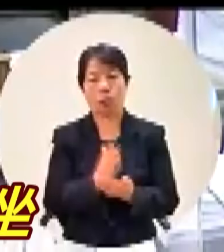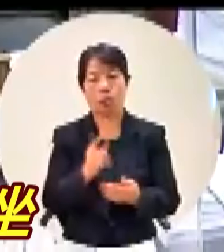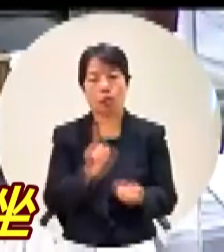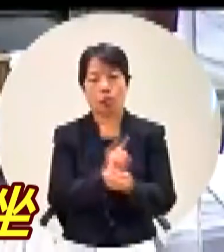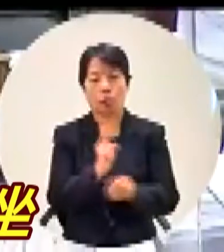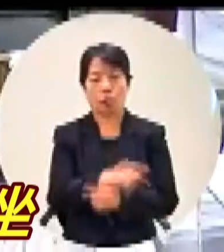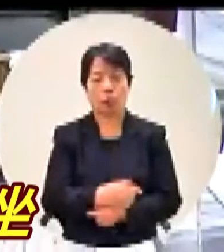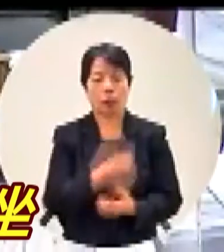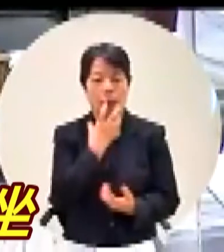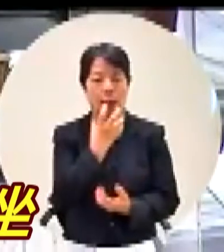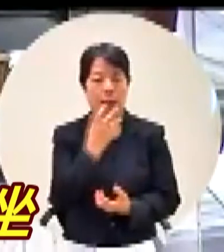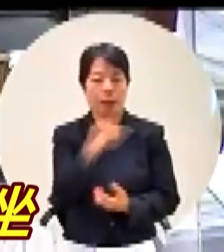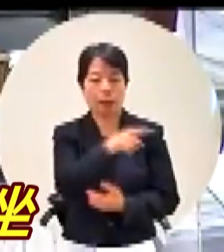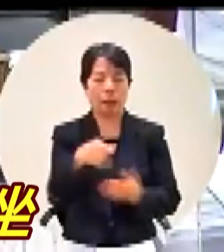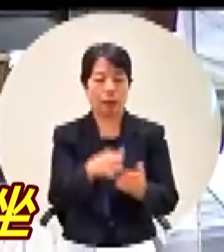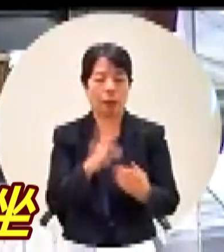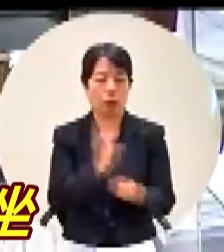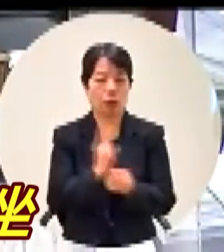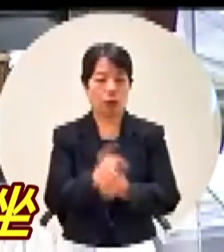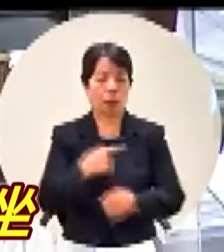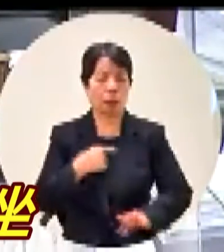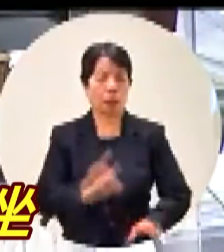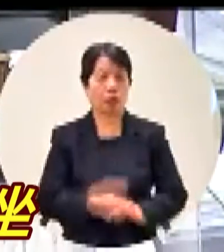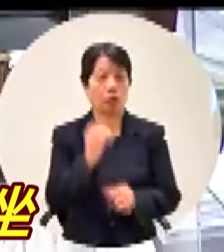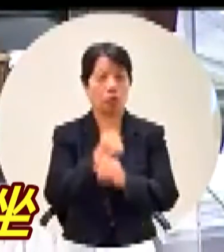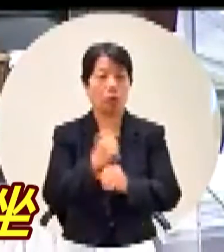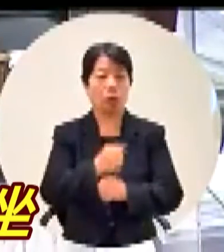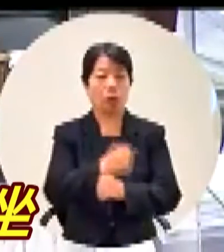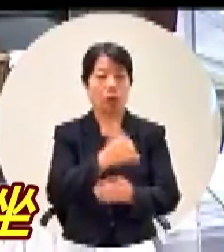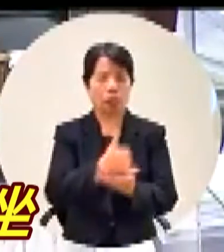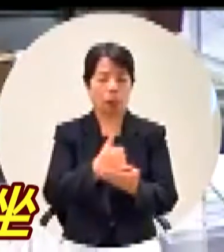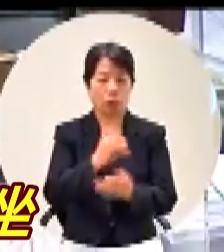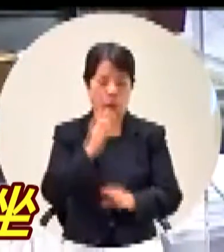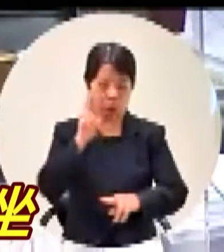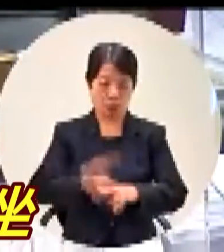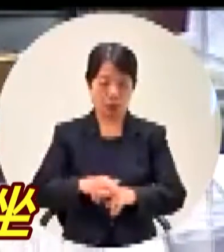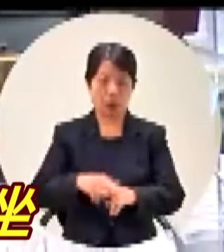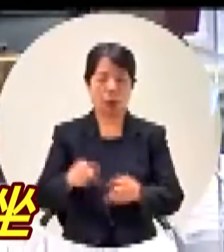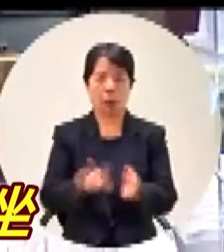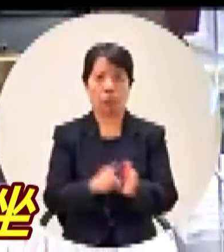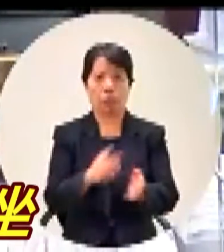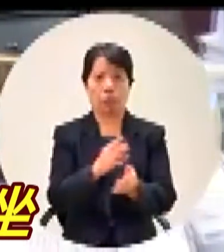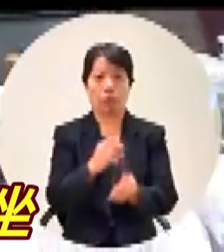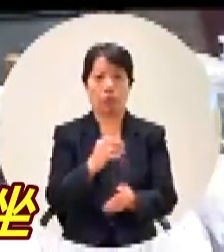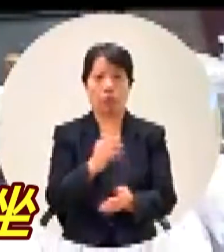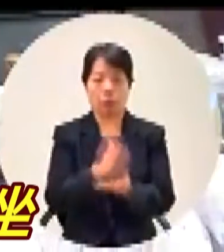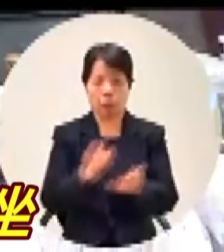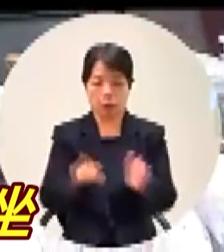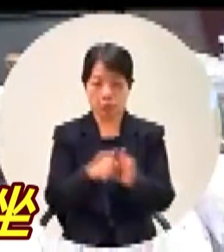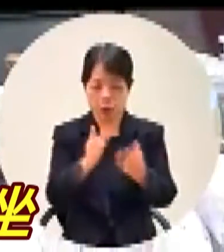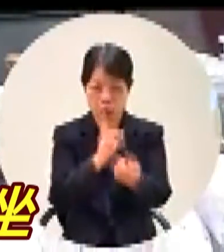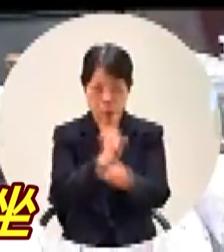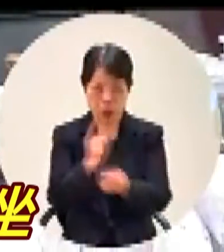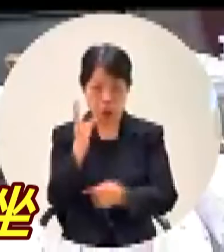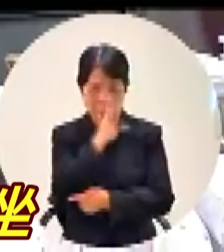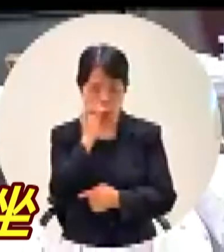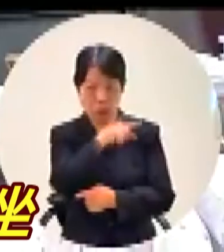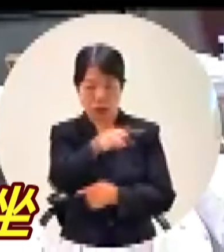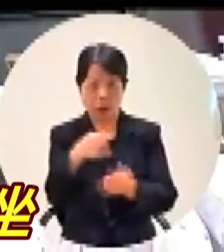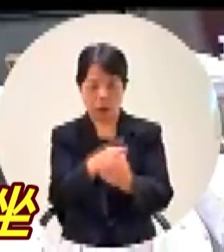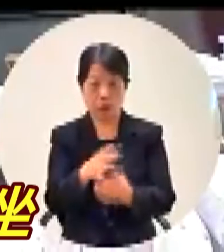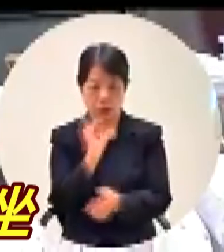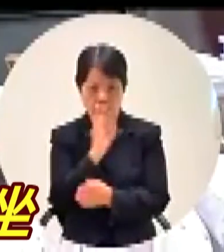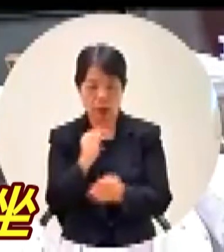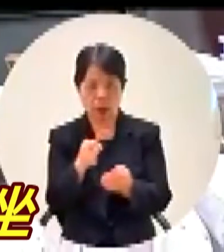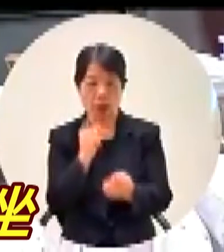职，接受监察院调查才有气魄，遇到事情像个软脚虾，叫